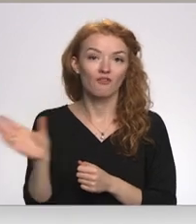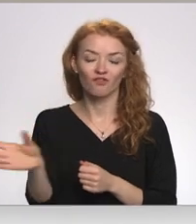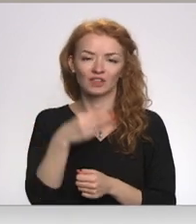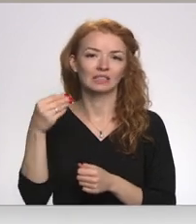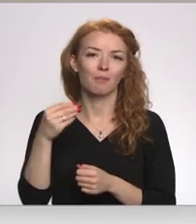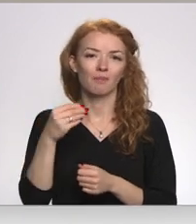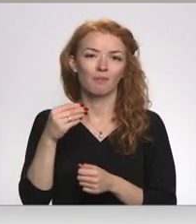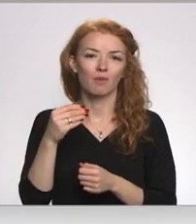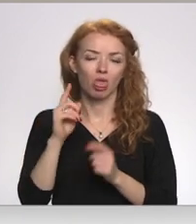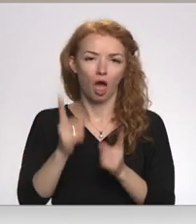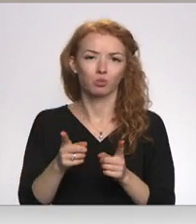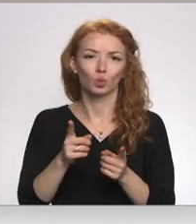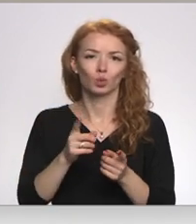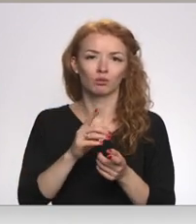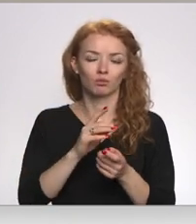vajadzētu būt gludi